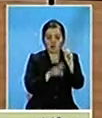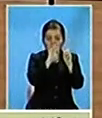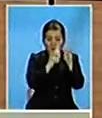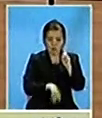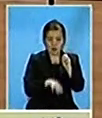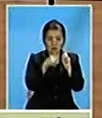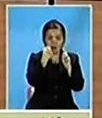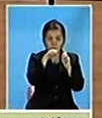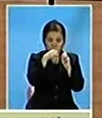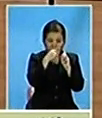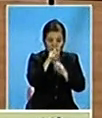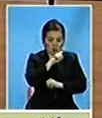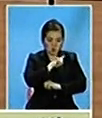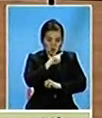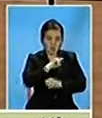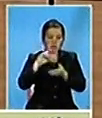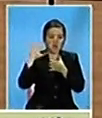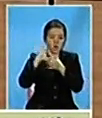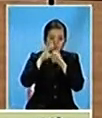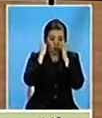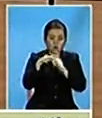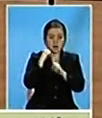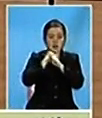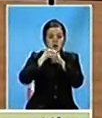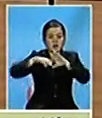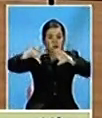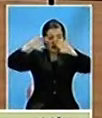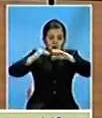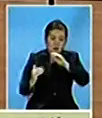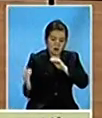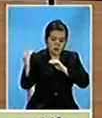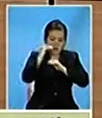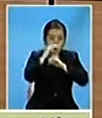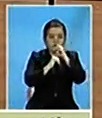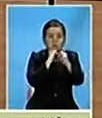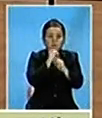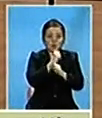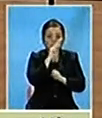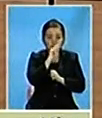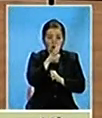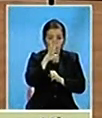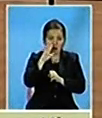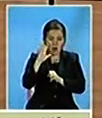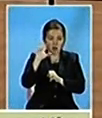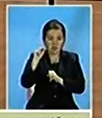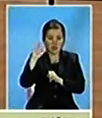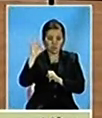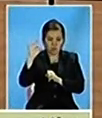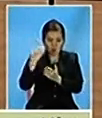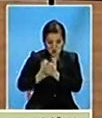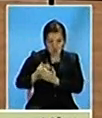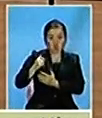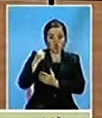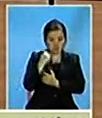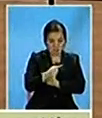พรบความรับผิดทางละเมิดของเจ้าหน้าที่พ.ศ.2539พิพากษาให้ชดใช้แก่ผู้ถูกฟ้อง